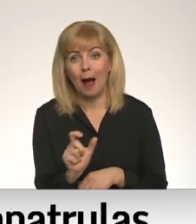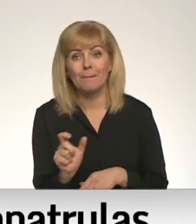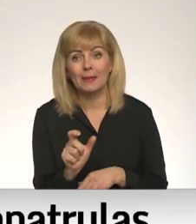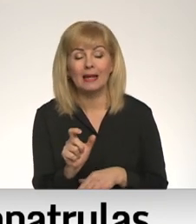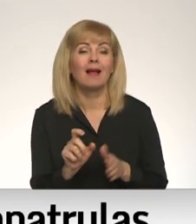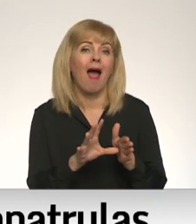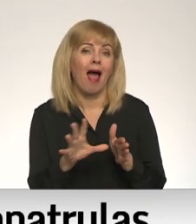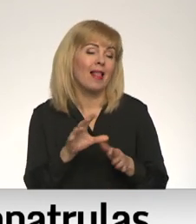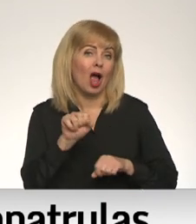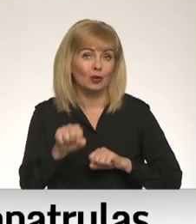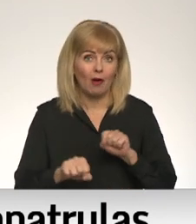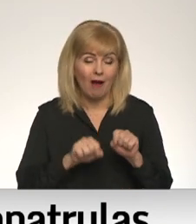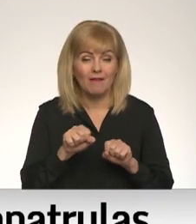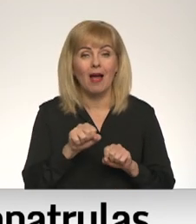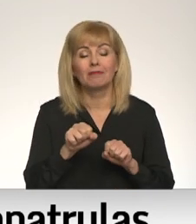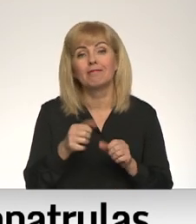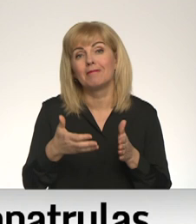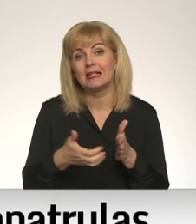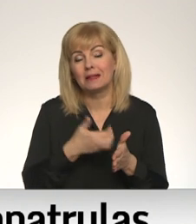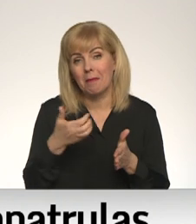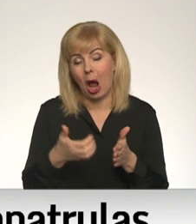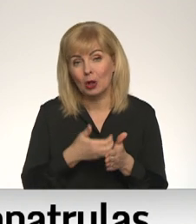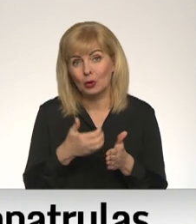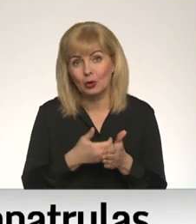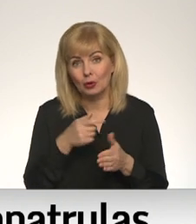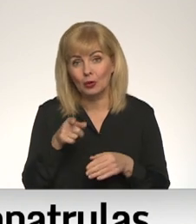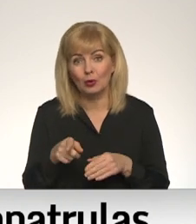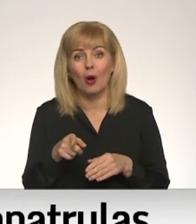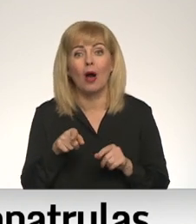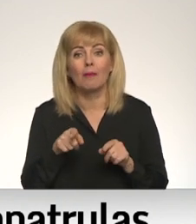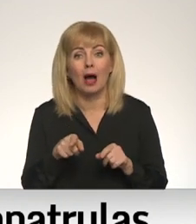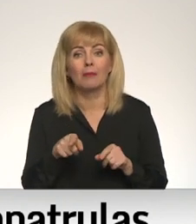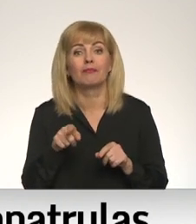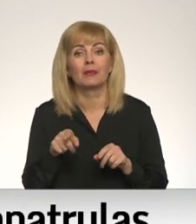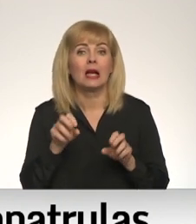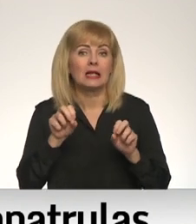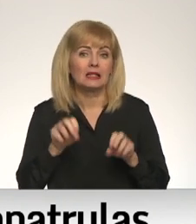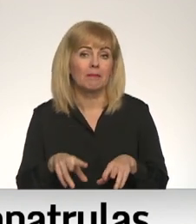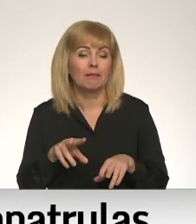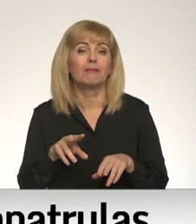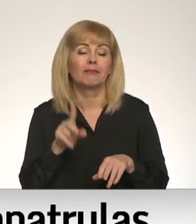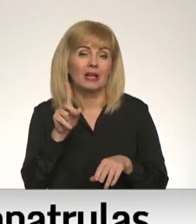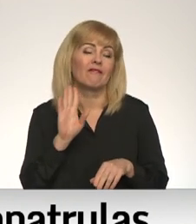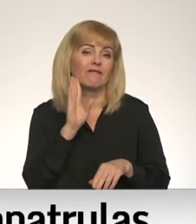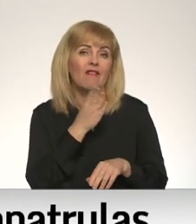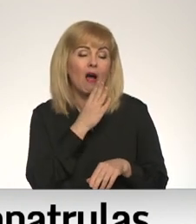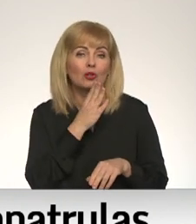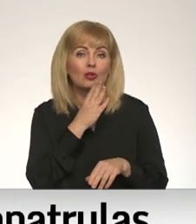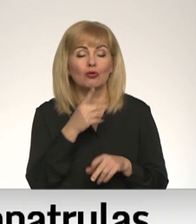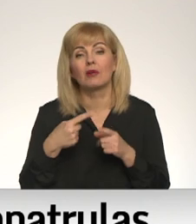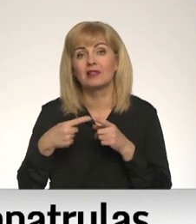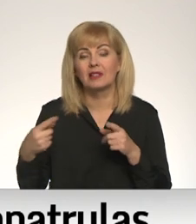elektro velospēdus mēs izmantojam šeit vasaras sezonā. Kas ir attākos gadījumos vai varētu